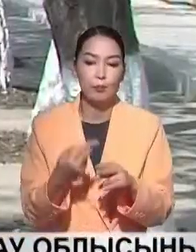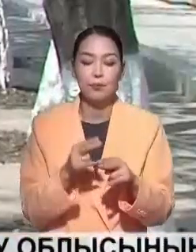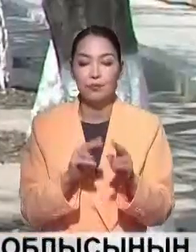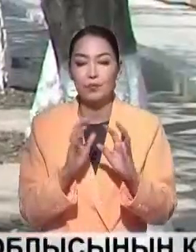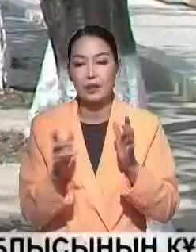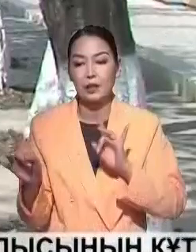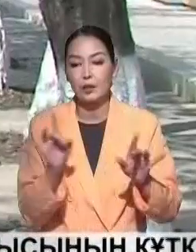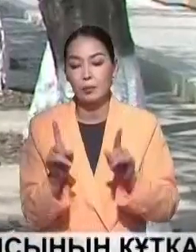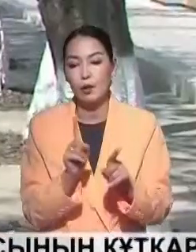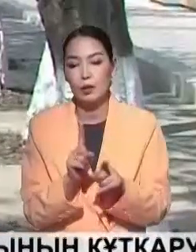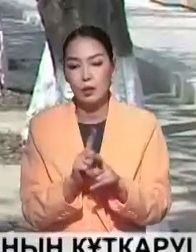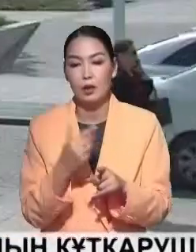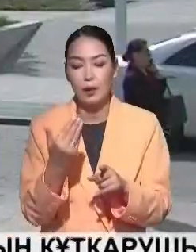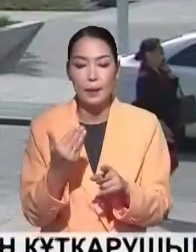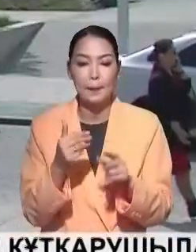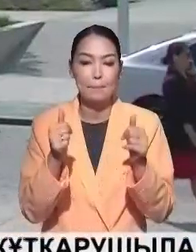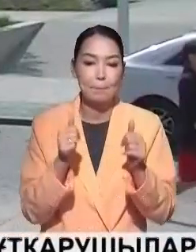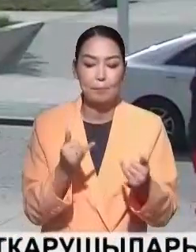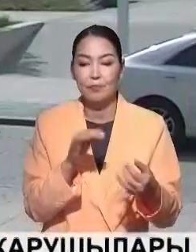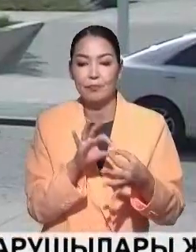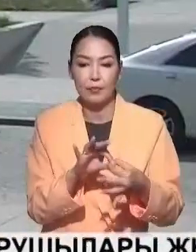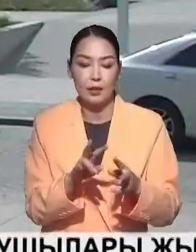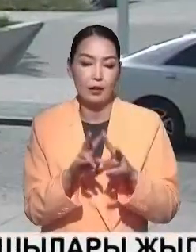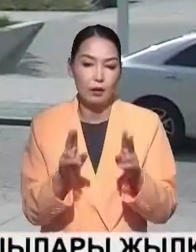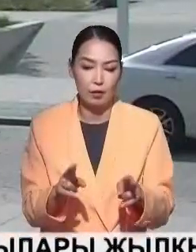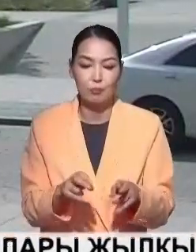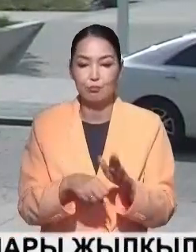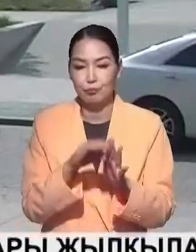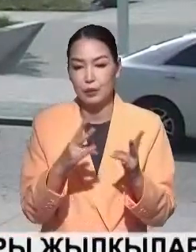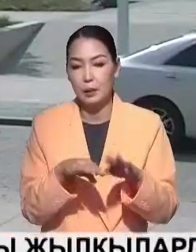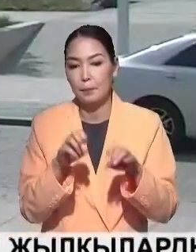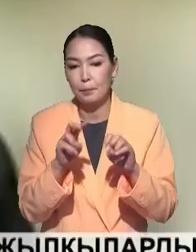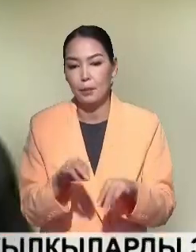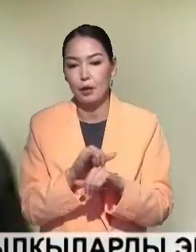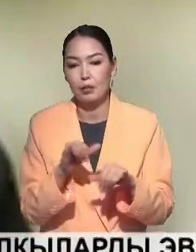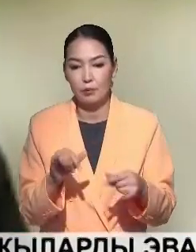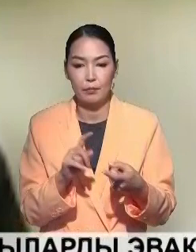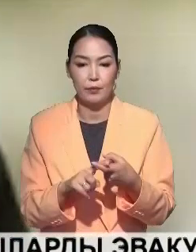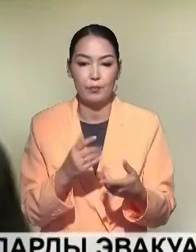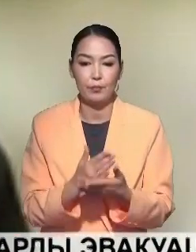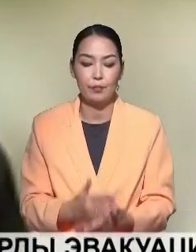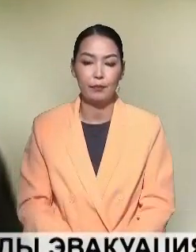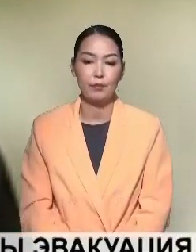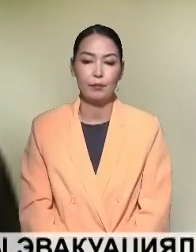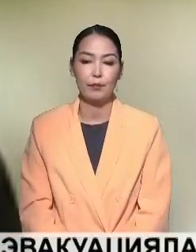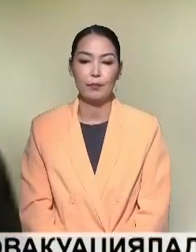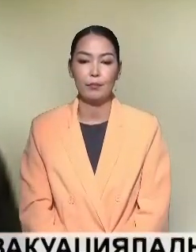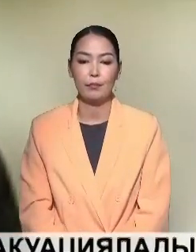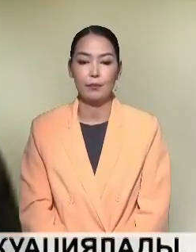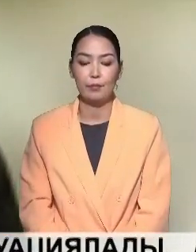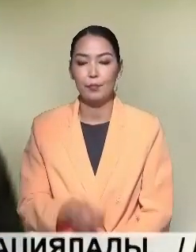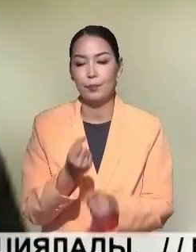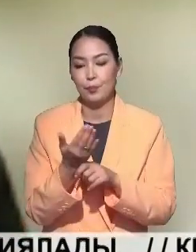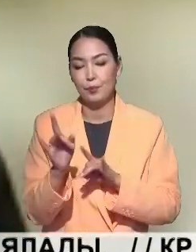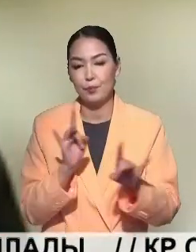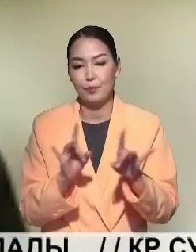тілін игерген лингвистермен тығыз байланыста болуы қажет. Бірақ маманның да маманы болады. Мен өзім бір-екі сондай жарнама үлкен